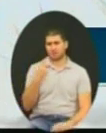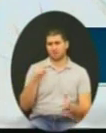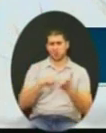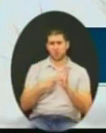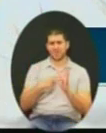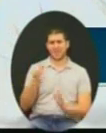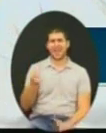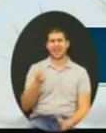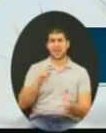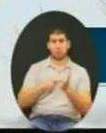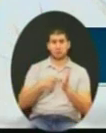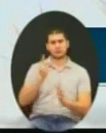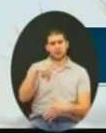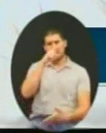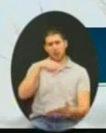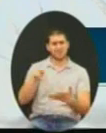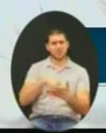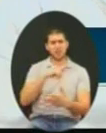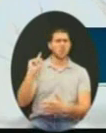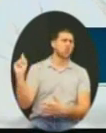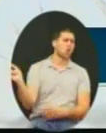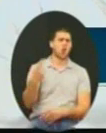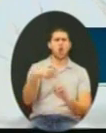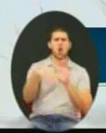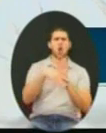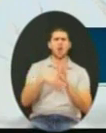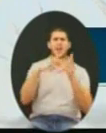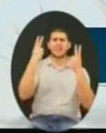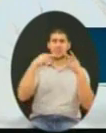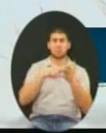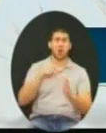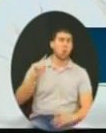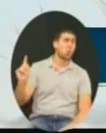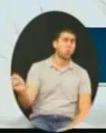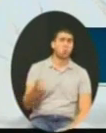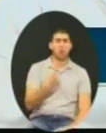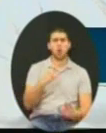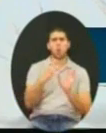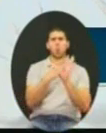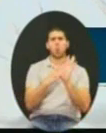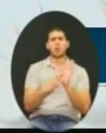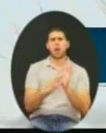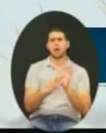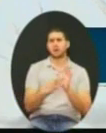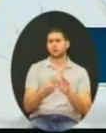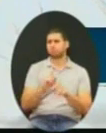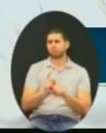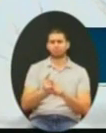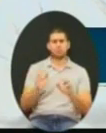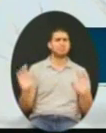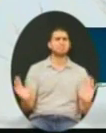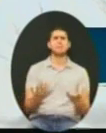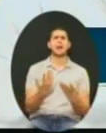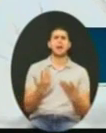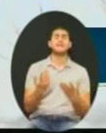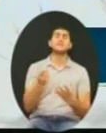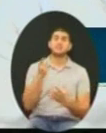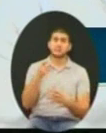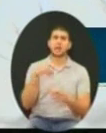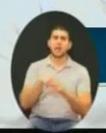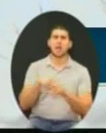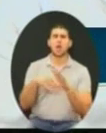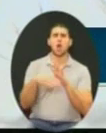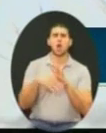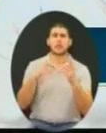פוליטי שבעצם צריך לבטל את חוק, את כל חוק ההסדרים, כי כולו מחוקק בצורה מהירה, וזה חלק